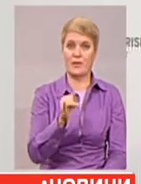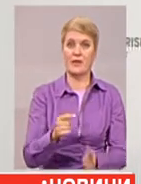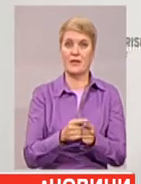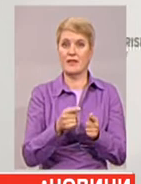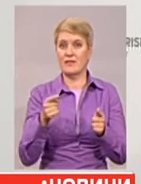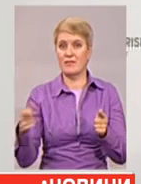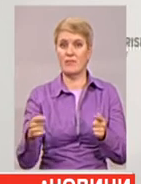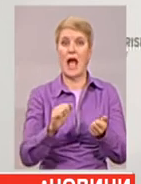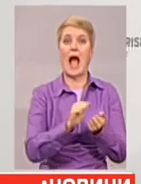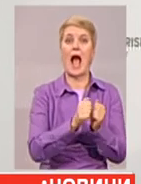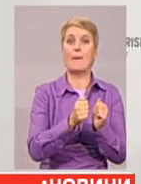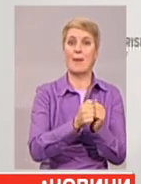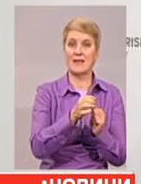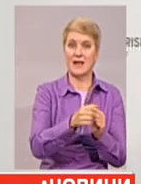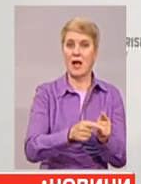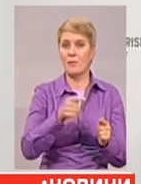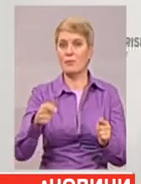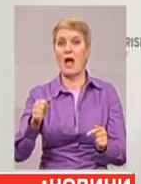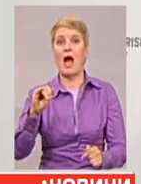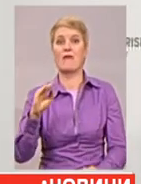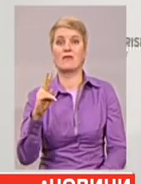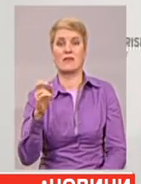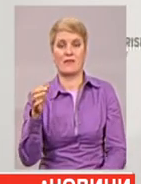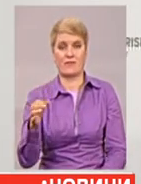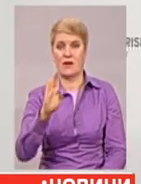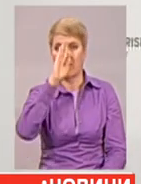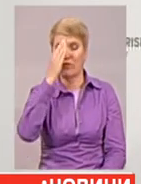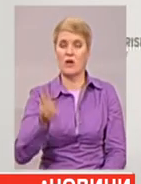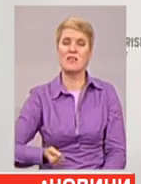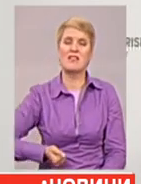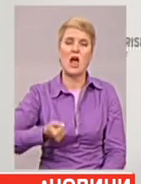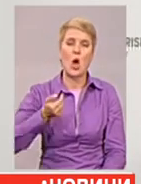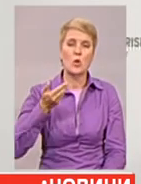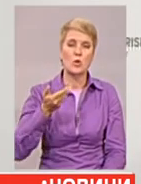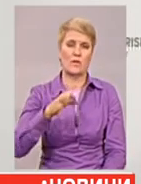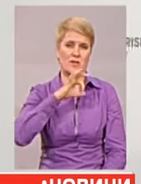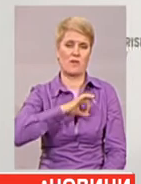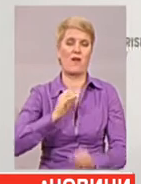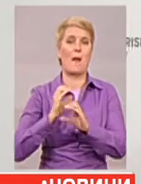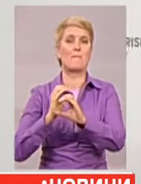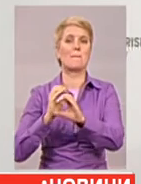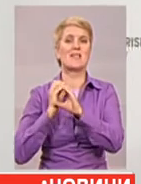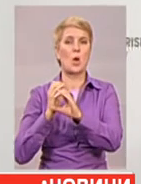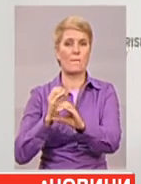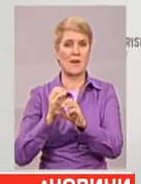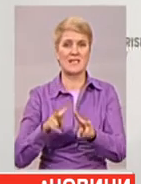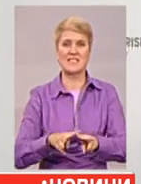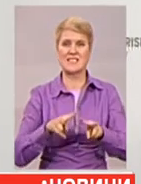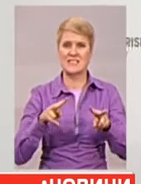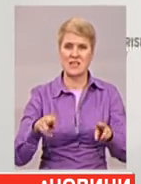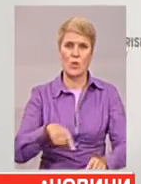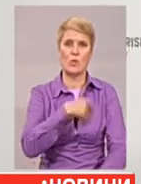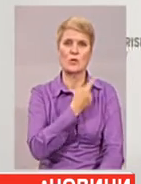фронту Кам'янка-Авдіївка. Ворог неодноразово застосовував міномети з такою ж інтенсивністю, що і на